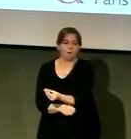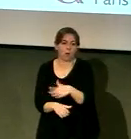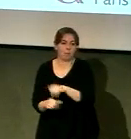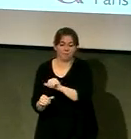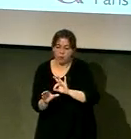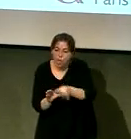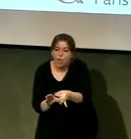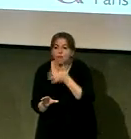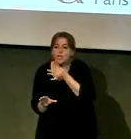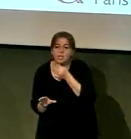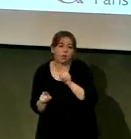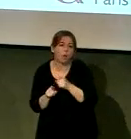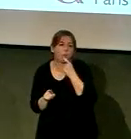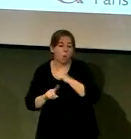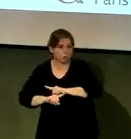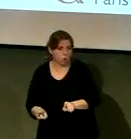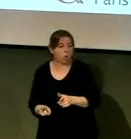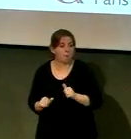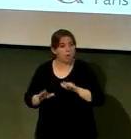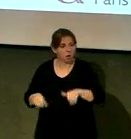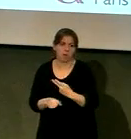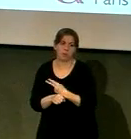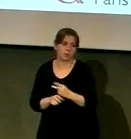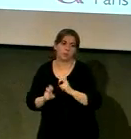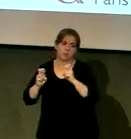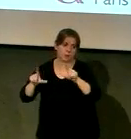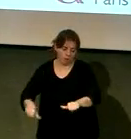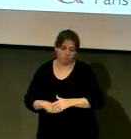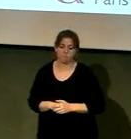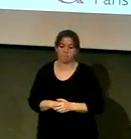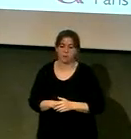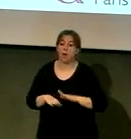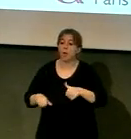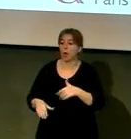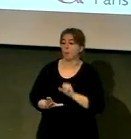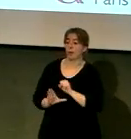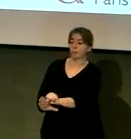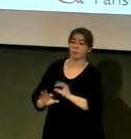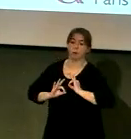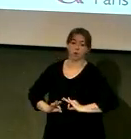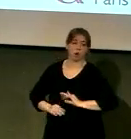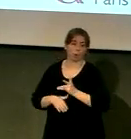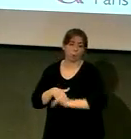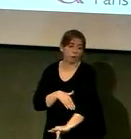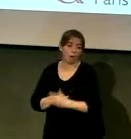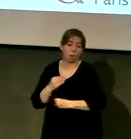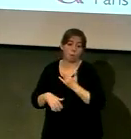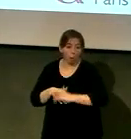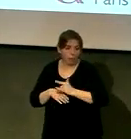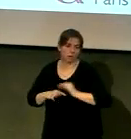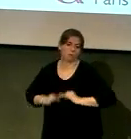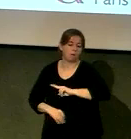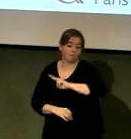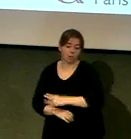des enfants augmente. Voilà. Et puis, scolarisation tardive, retard scolaire, c'est lié à la